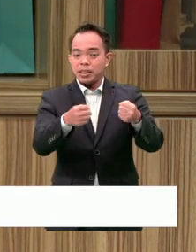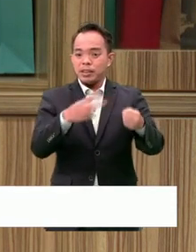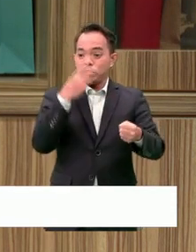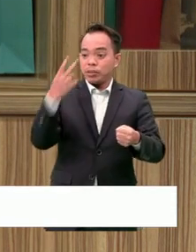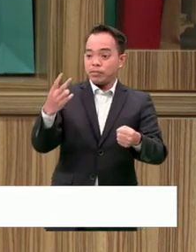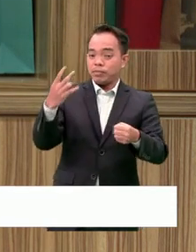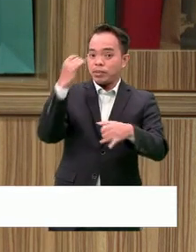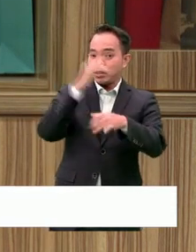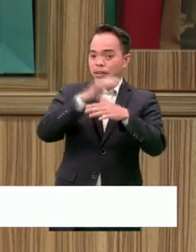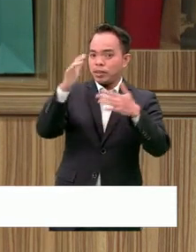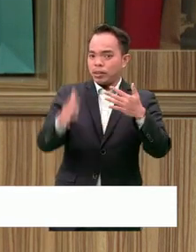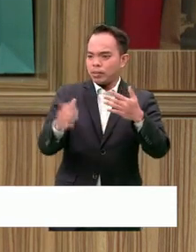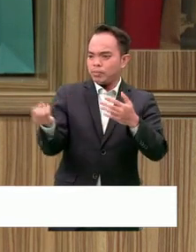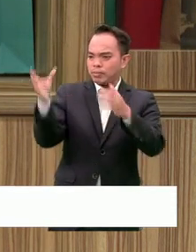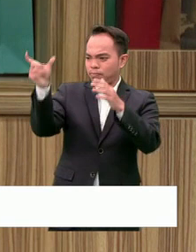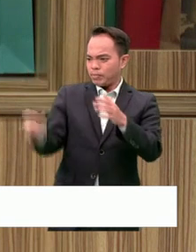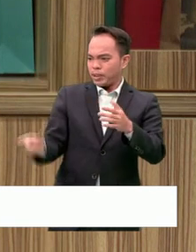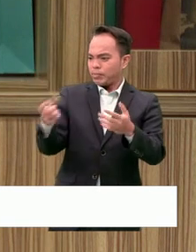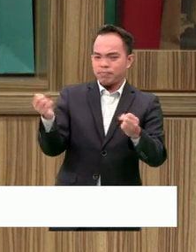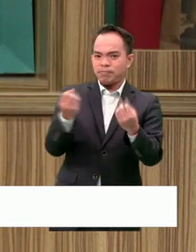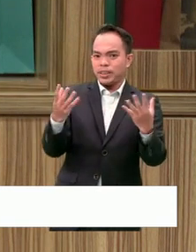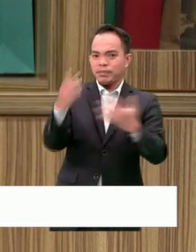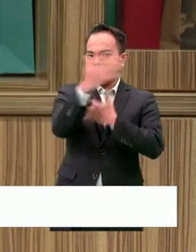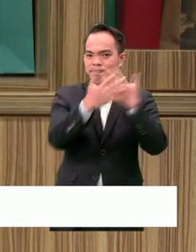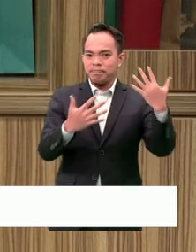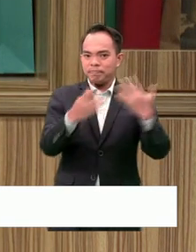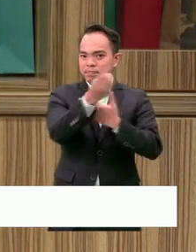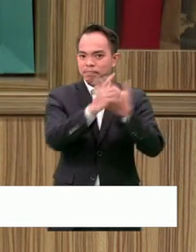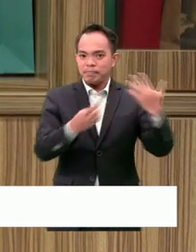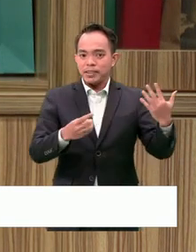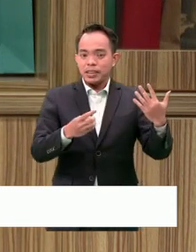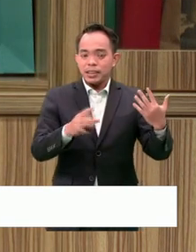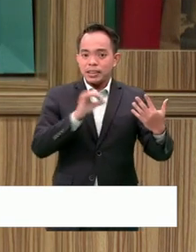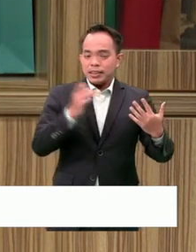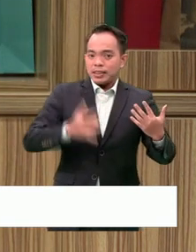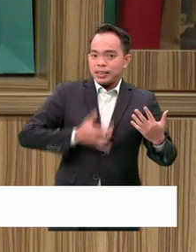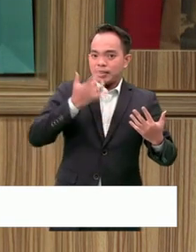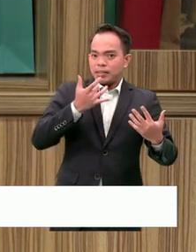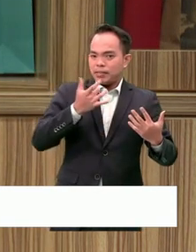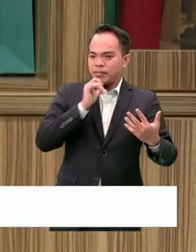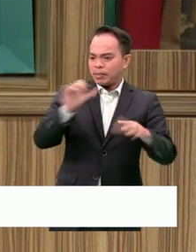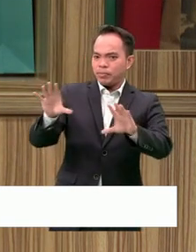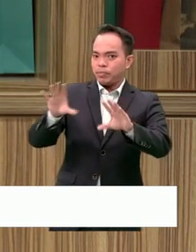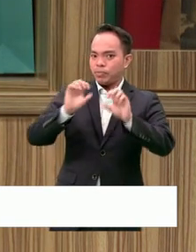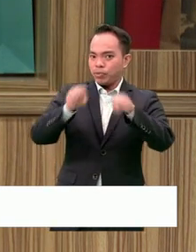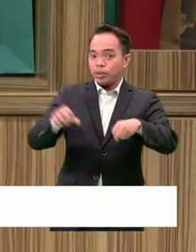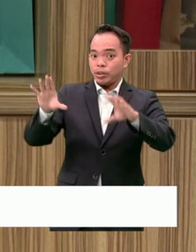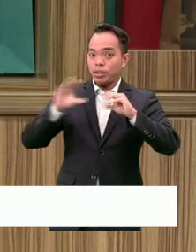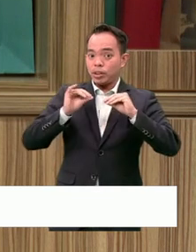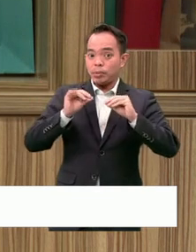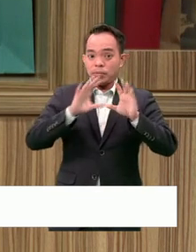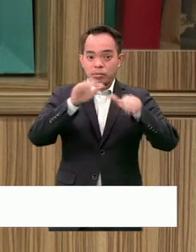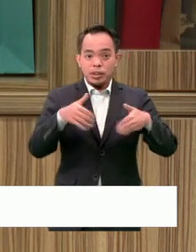di wajahnya pun banyak scratch, ya, banyak luka-luka. Dan yang buat saya tidak dapat menerima, bagaimana orang